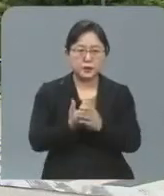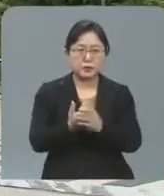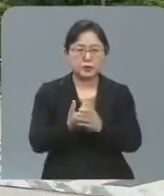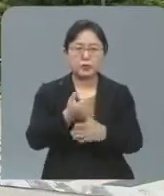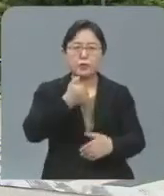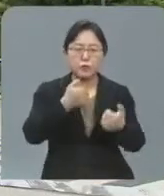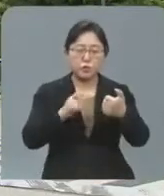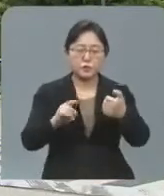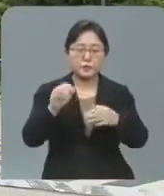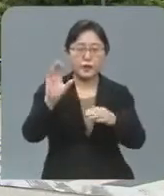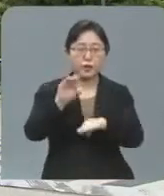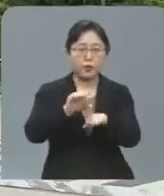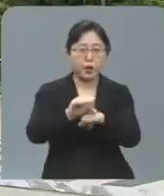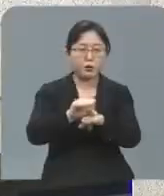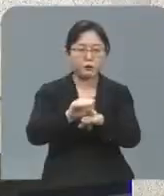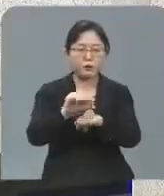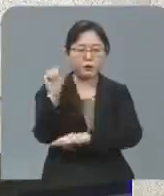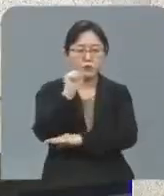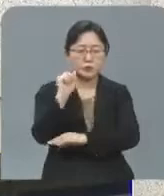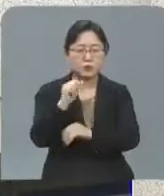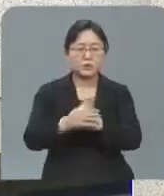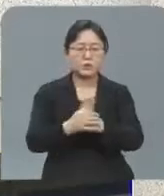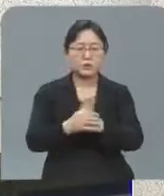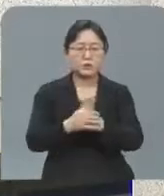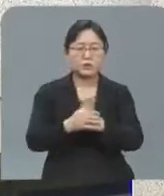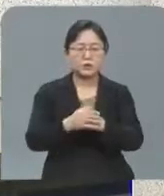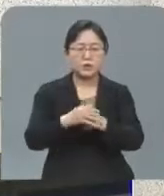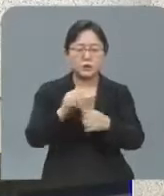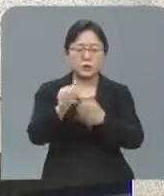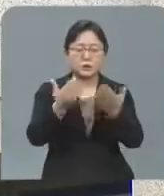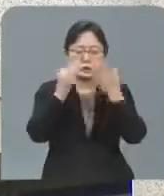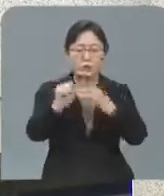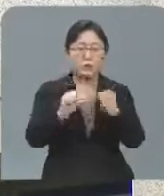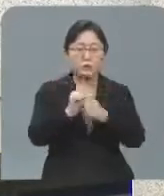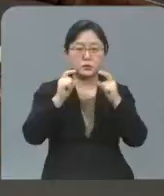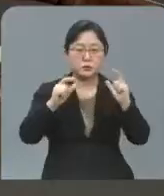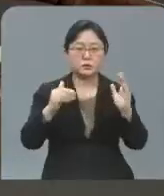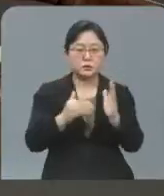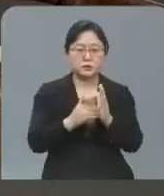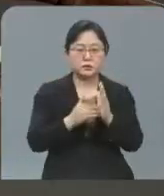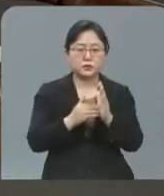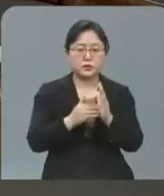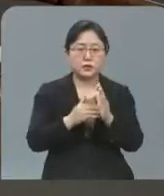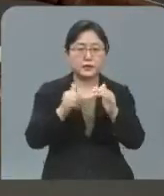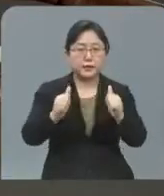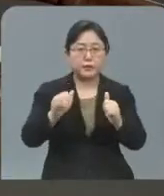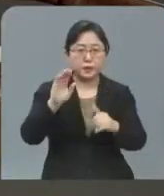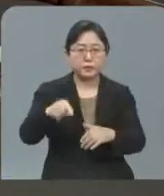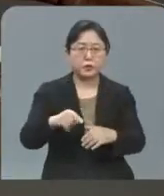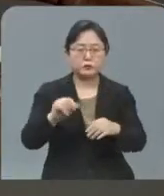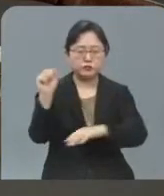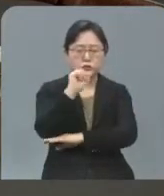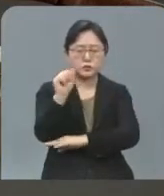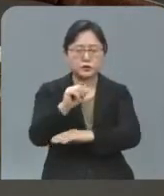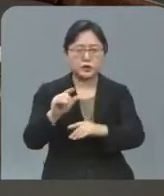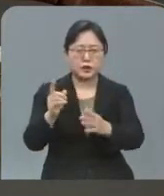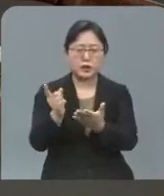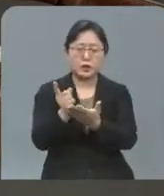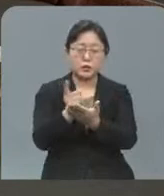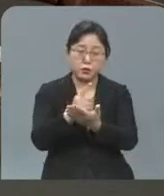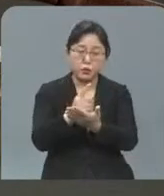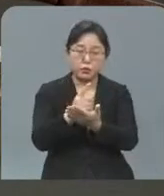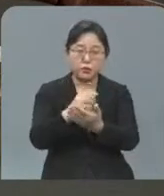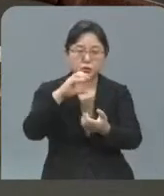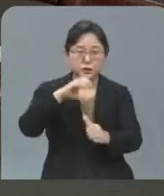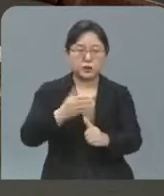50대 화물차 운전 기사에게 법원이 징역 5년을 선고했습니다 재판부는 운전자가 제한 속도는 지켰지만